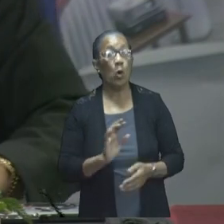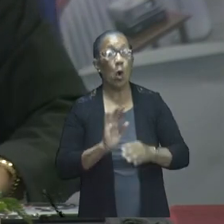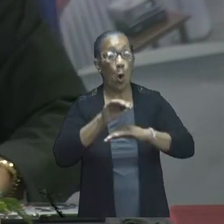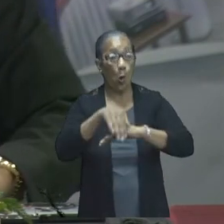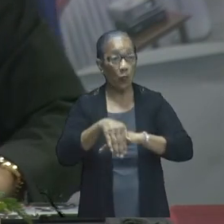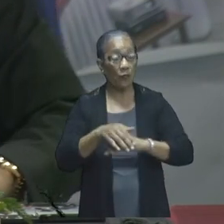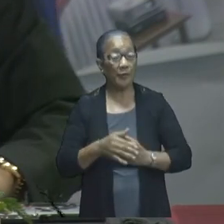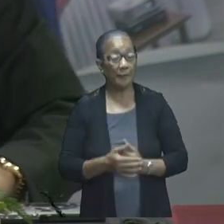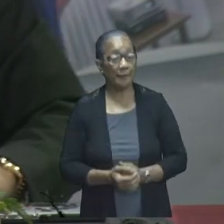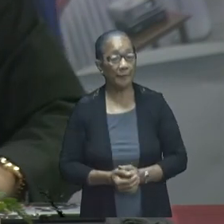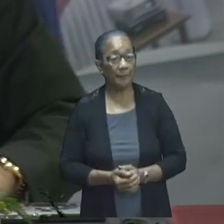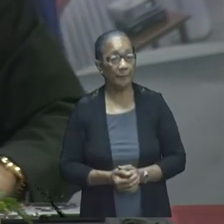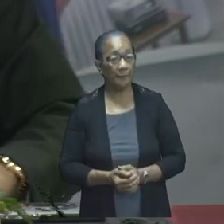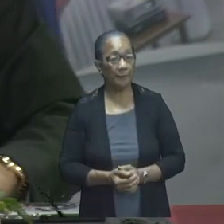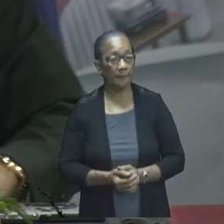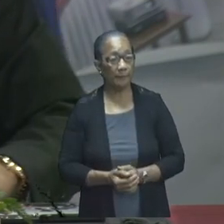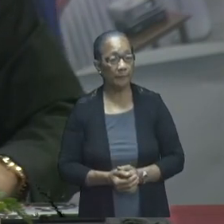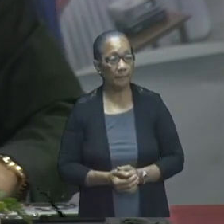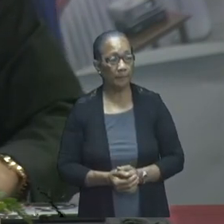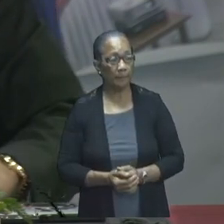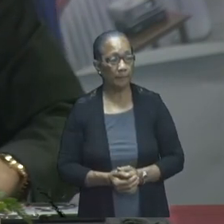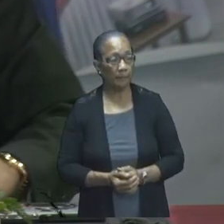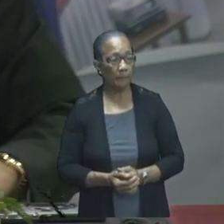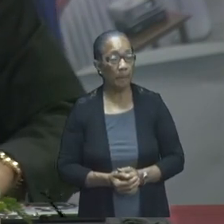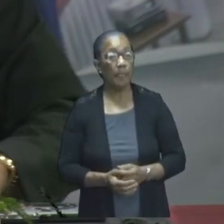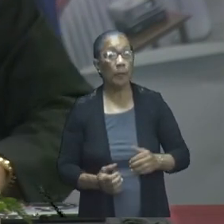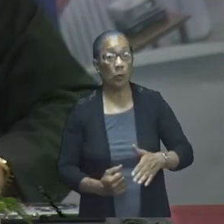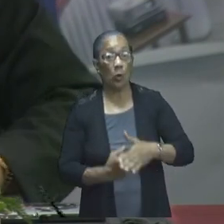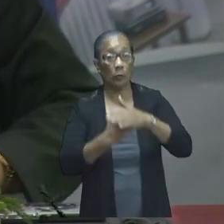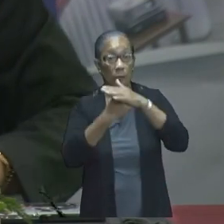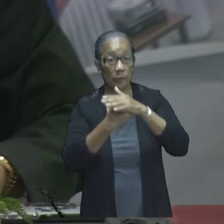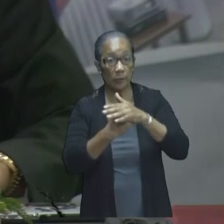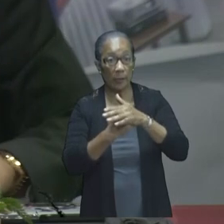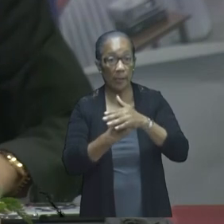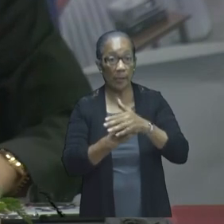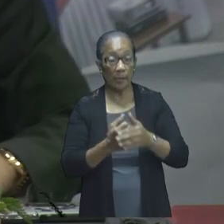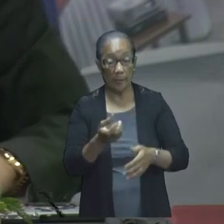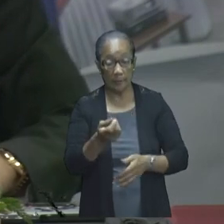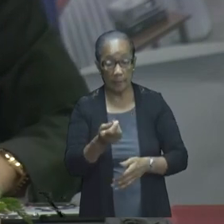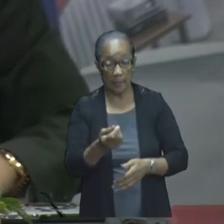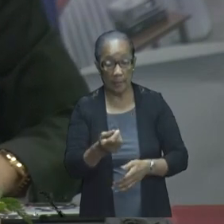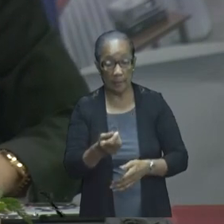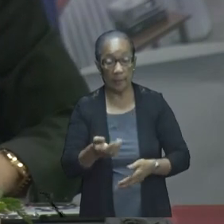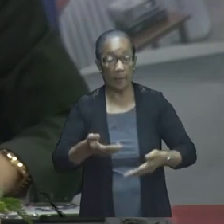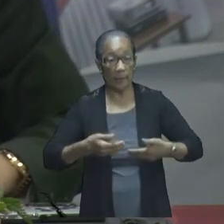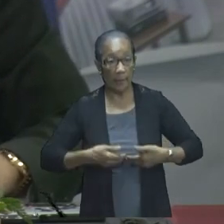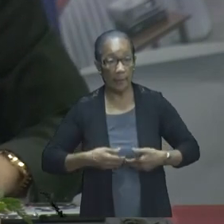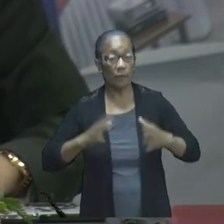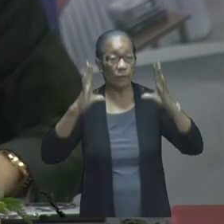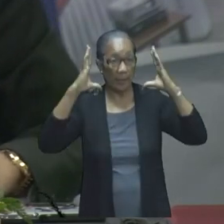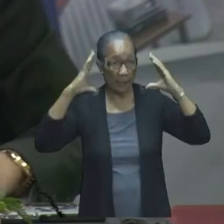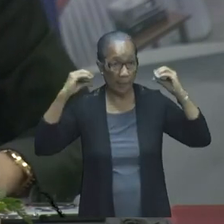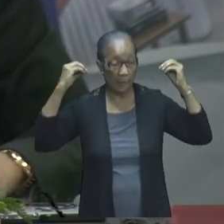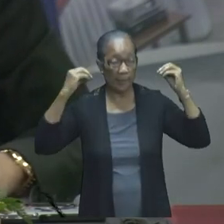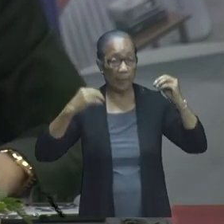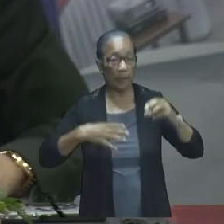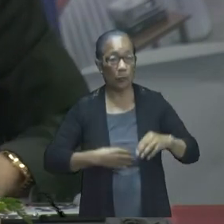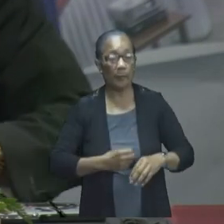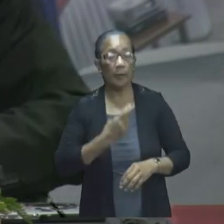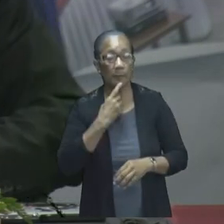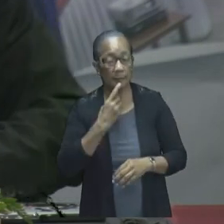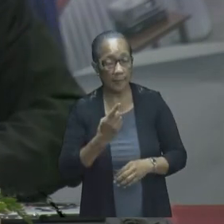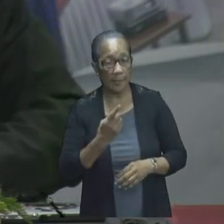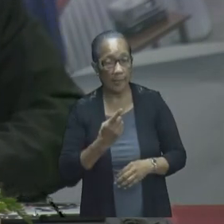van de studio van nederland te krijgen wat ik met aangegeven hebben is namelijk dat met toch